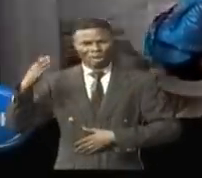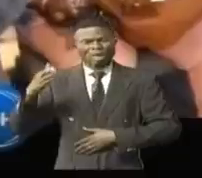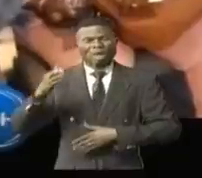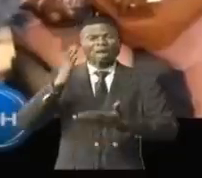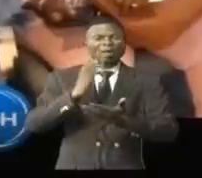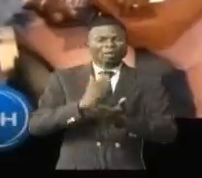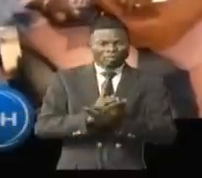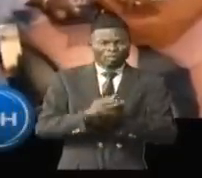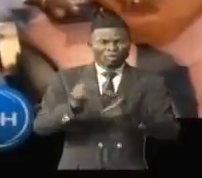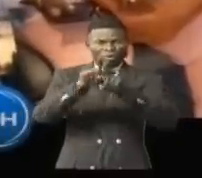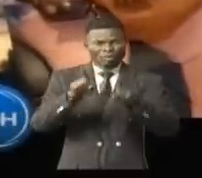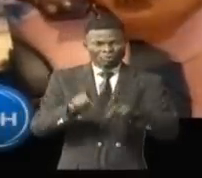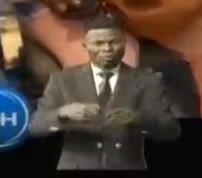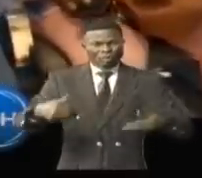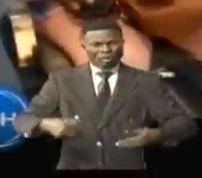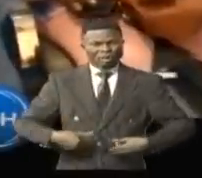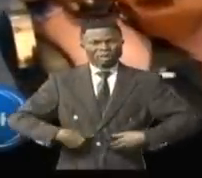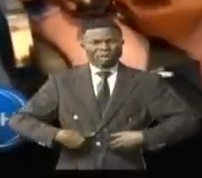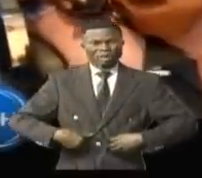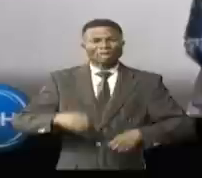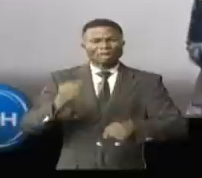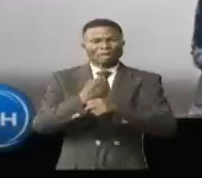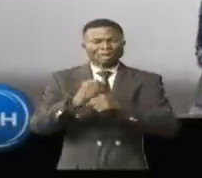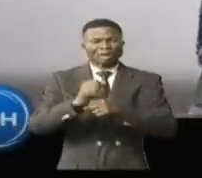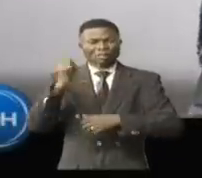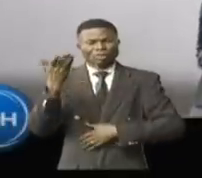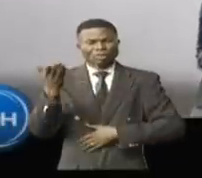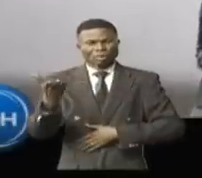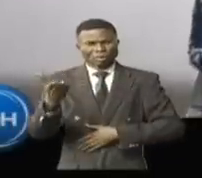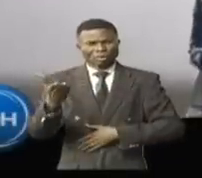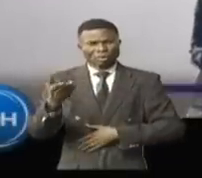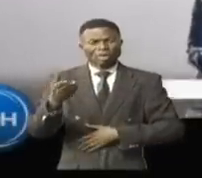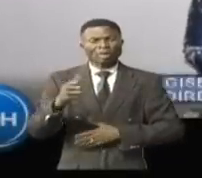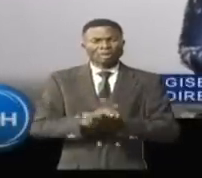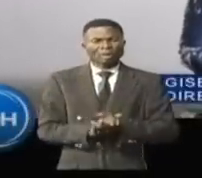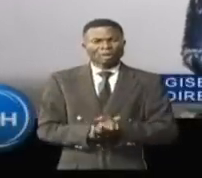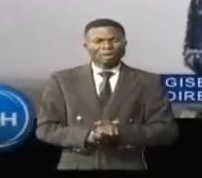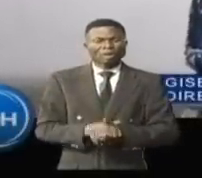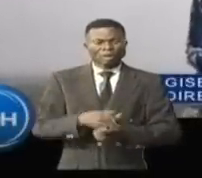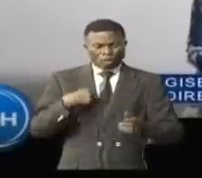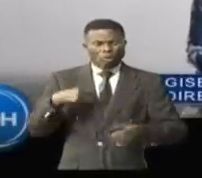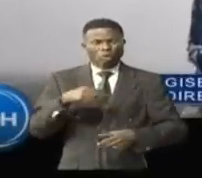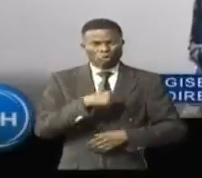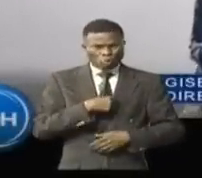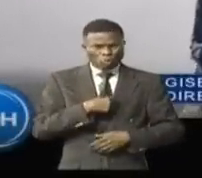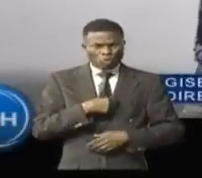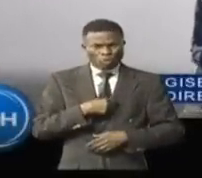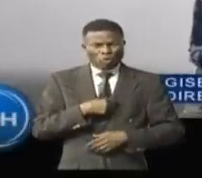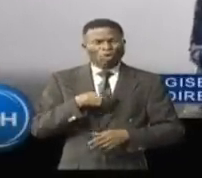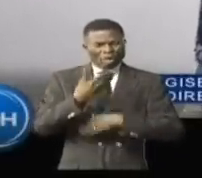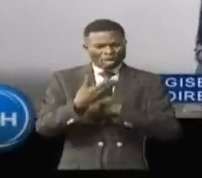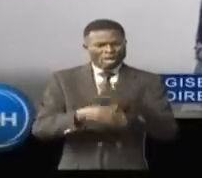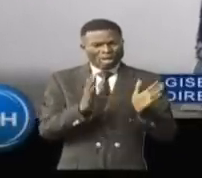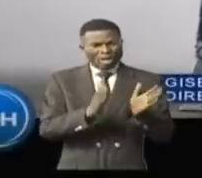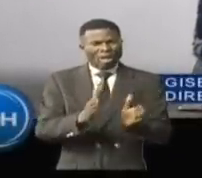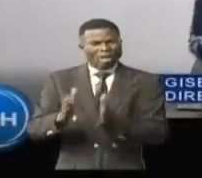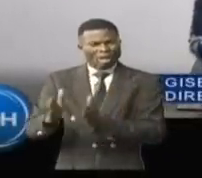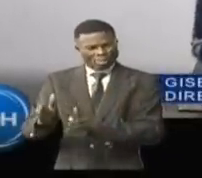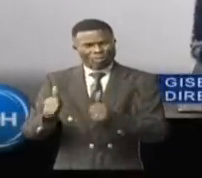privées, ainsi que de jeunes entrepreneurs. Pour ces modules ici, on est en train vraiment de target, comme on dit en